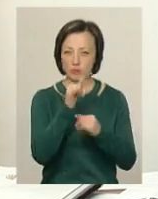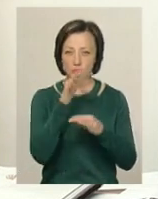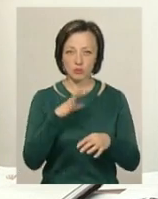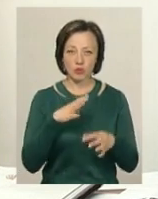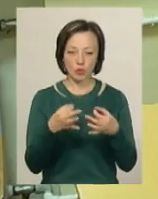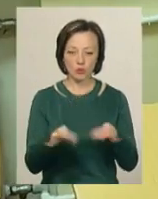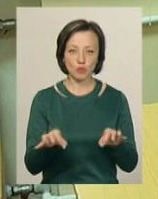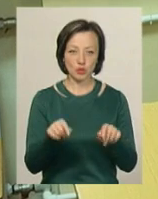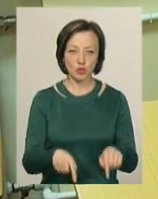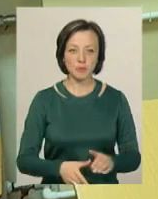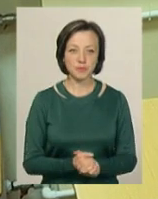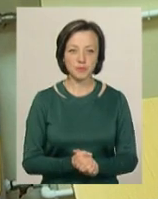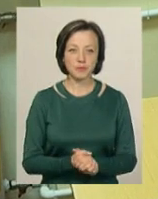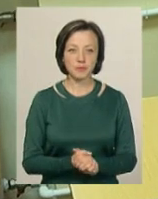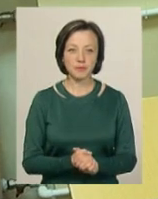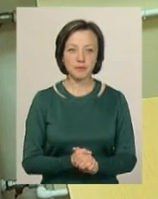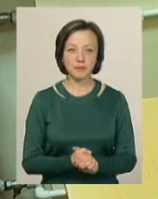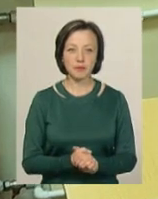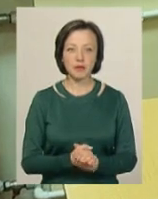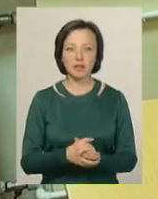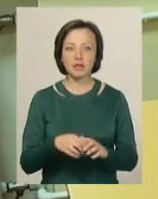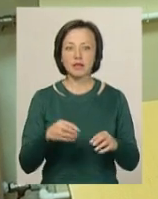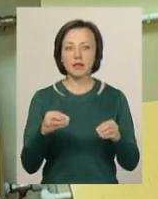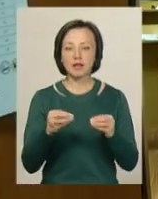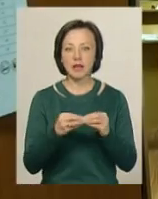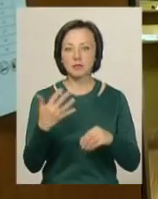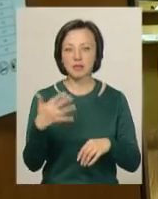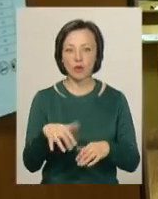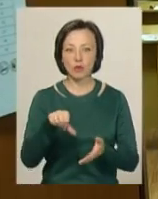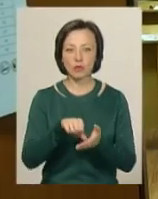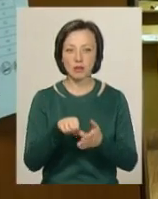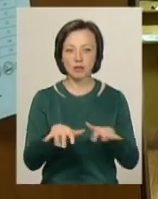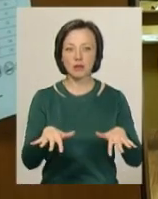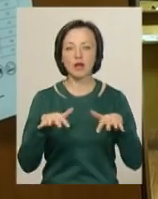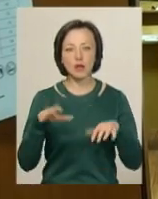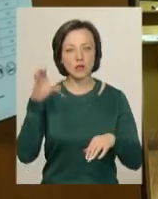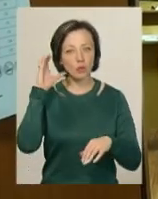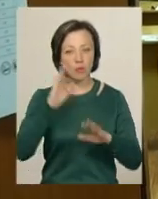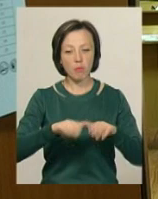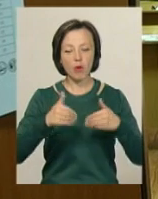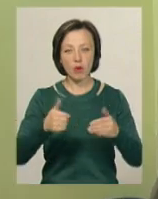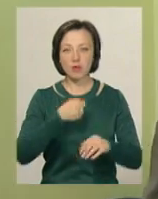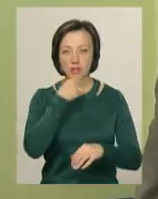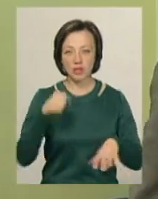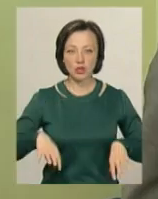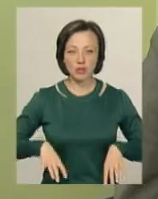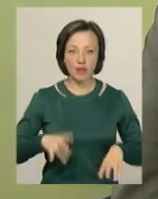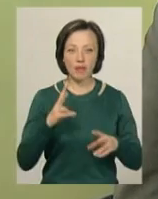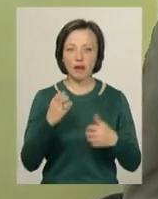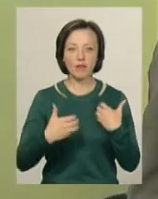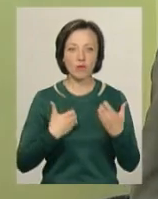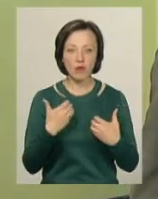бути допущений. За 10 хвилин 11-та. Учасники в аудиторії слухають поради старших інструкторів. Не